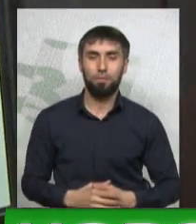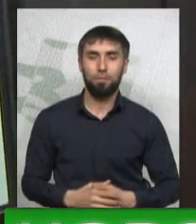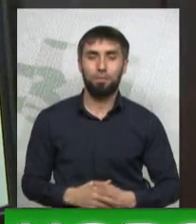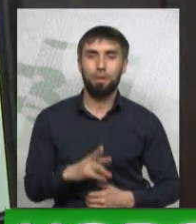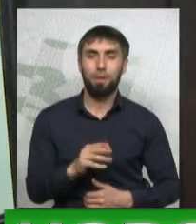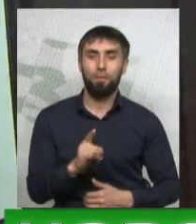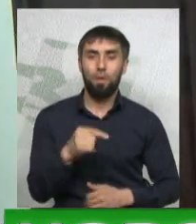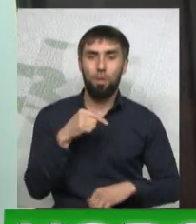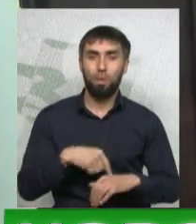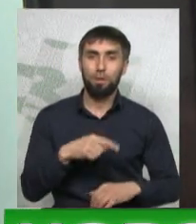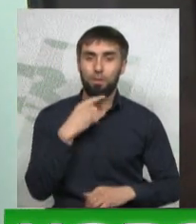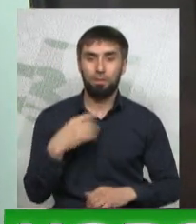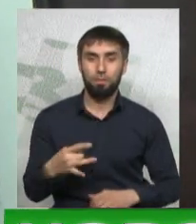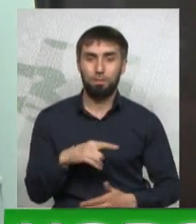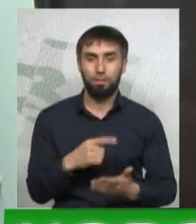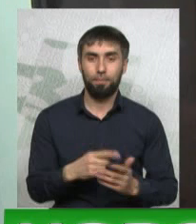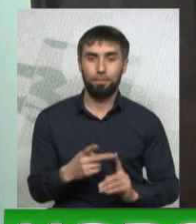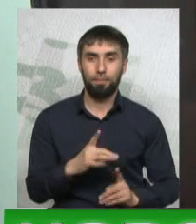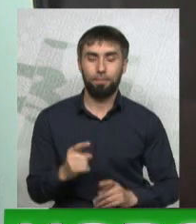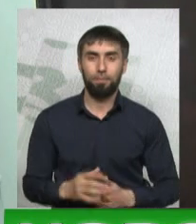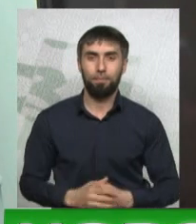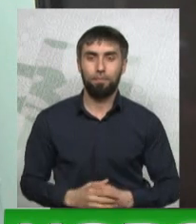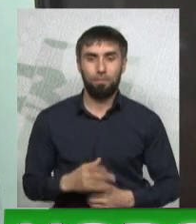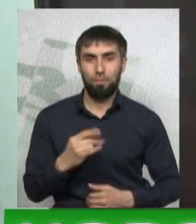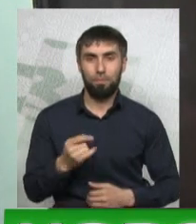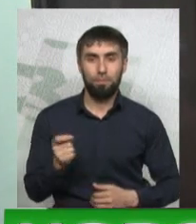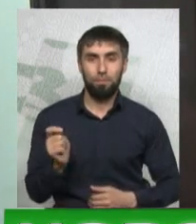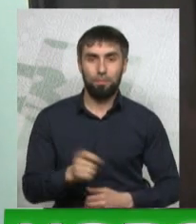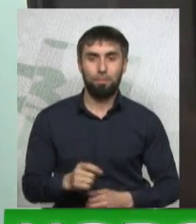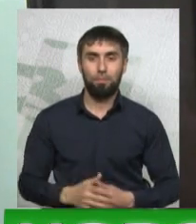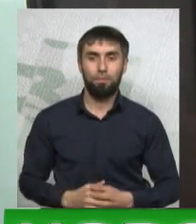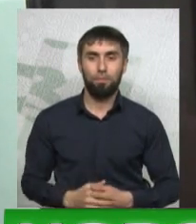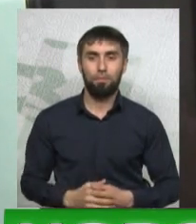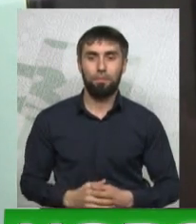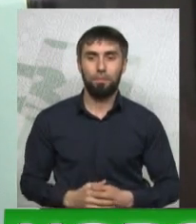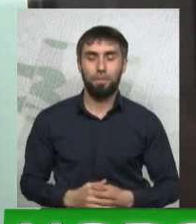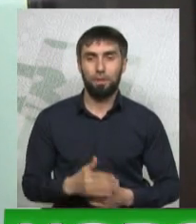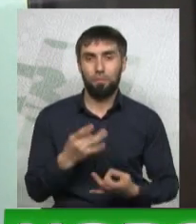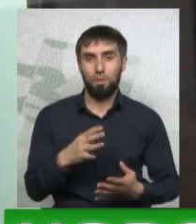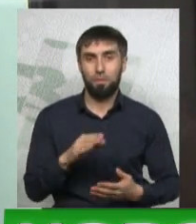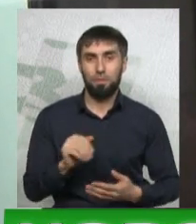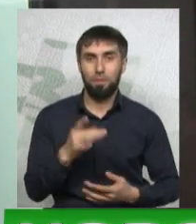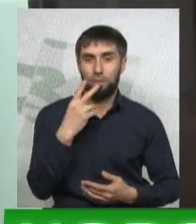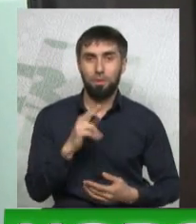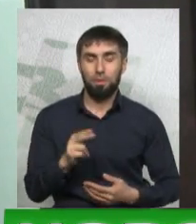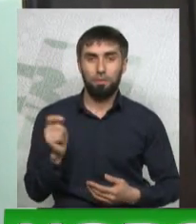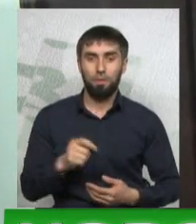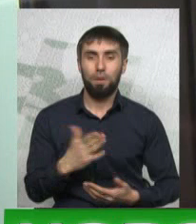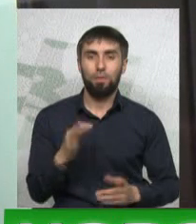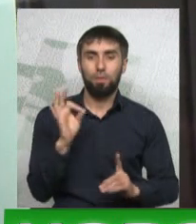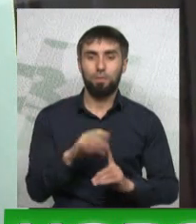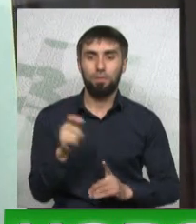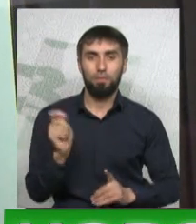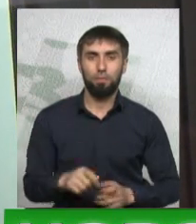Как вы оказались здесь, в Ингушетии? Ну, приехал, но обычно приехал. С какой целью?